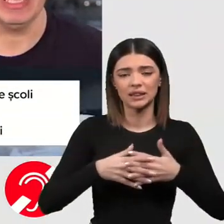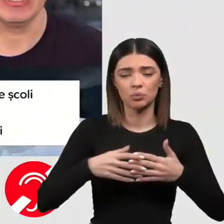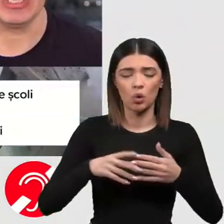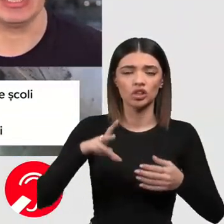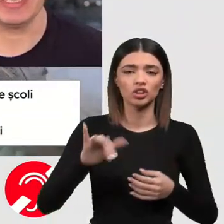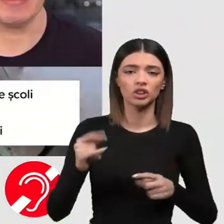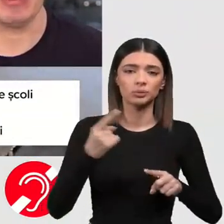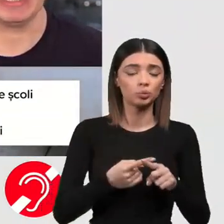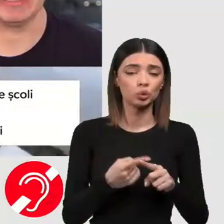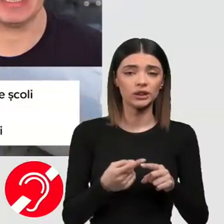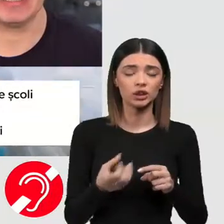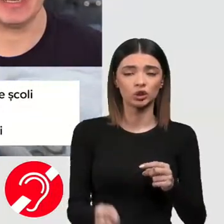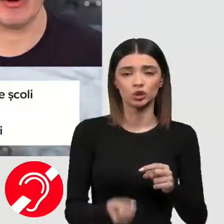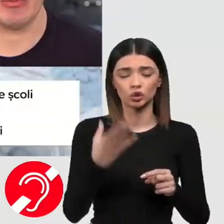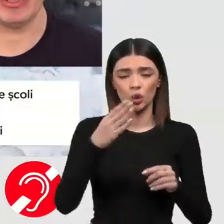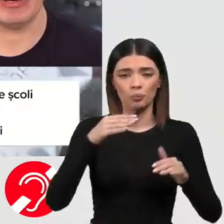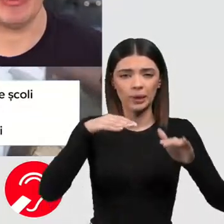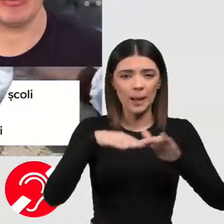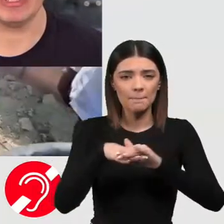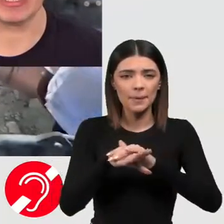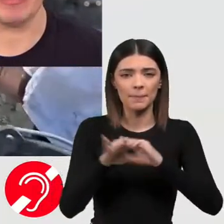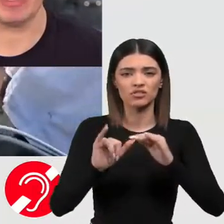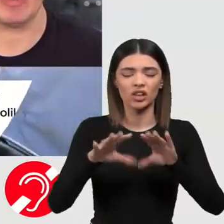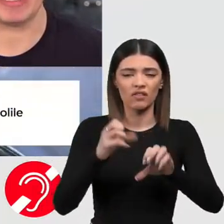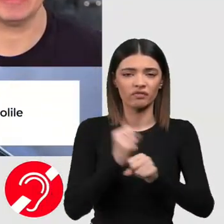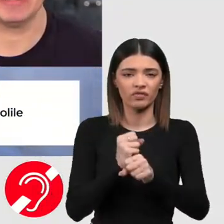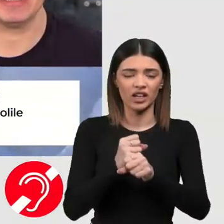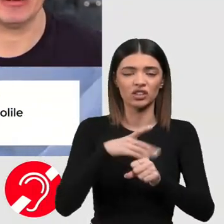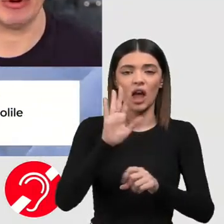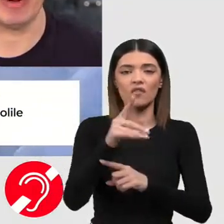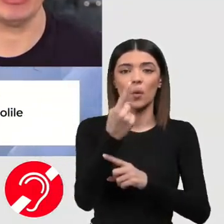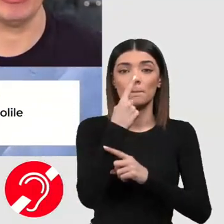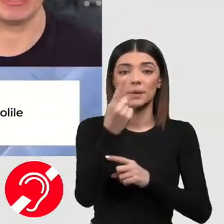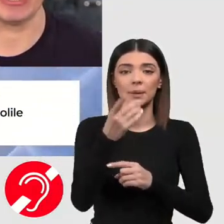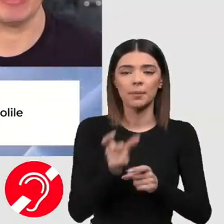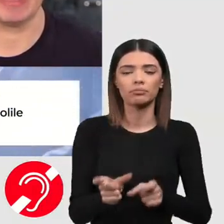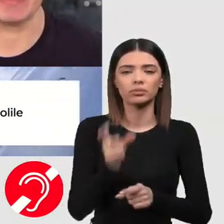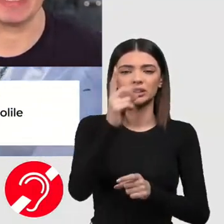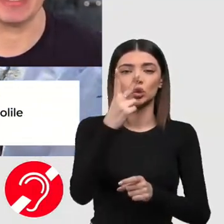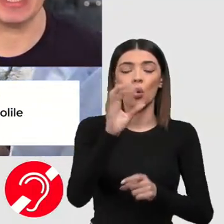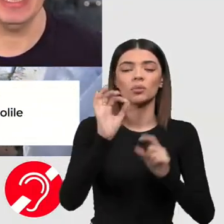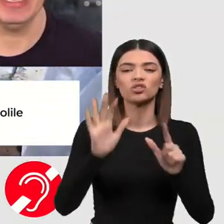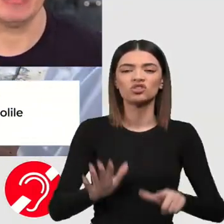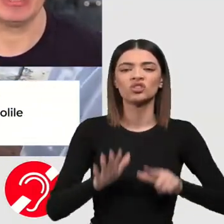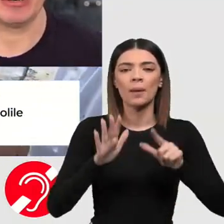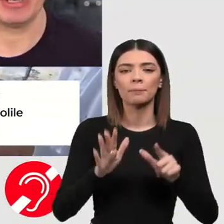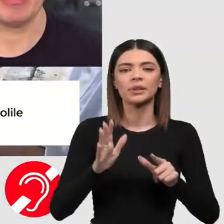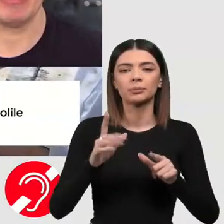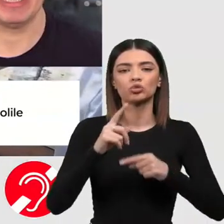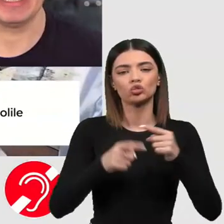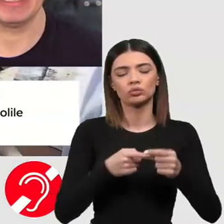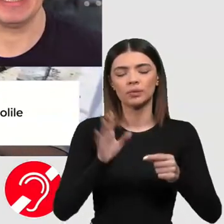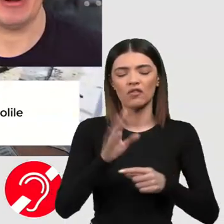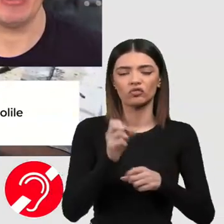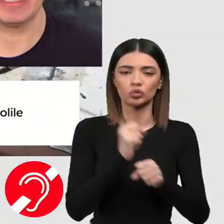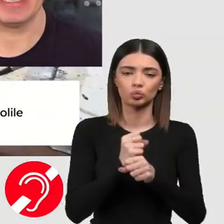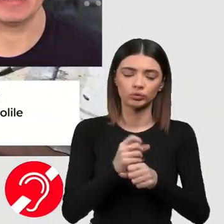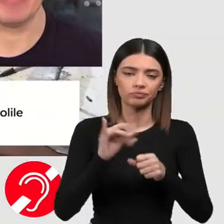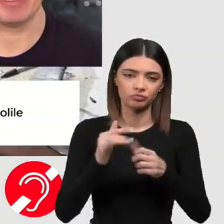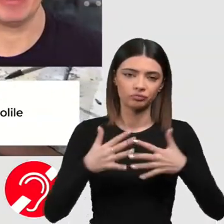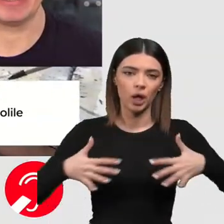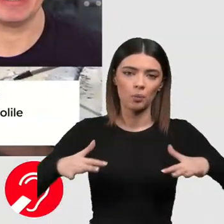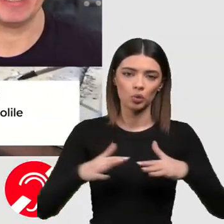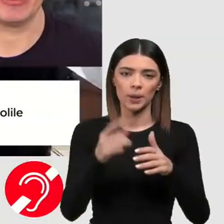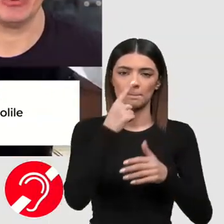război și aceste imprimante 3D Cobod au făcut deja prima clădire din Europa în 2017. Ulterior, imprimantele au